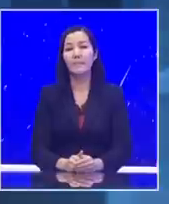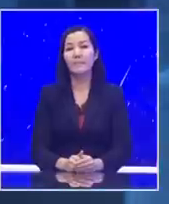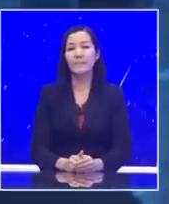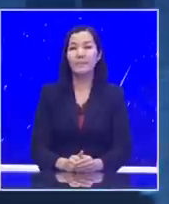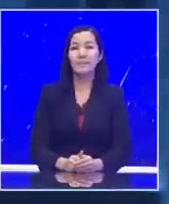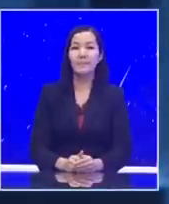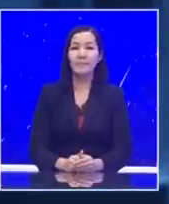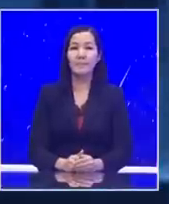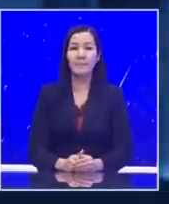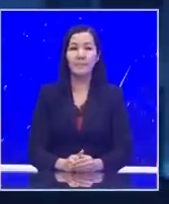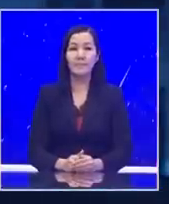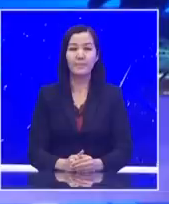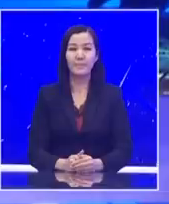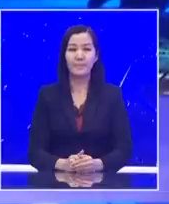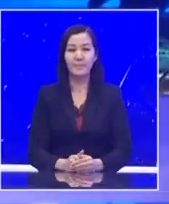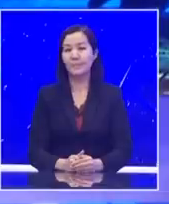телеарнасы.